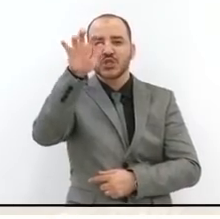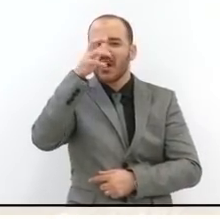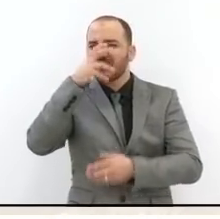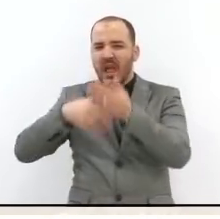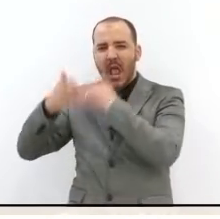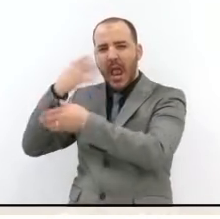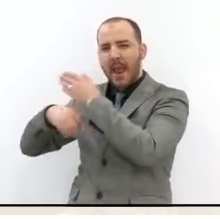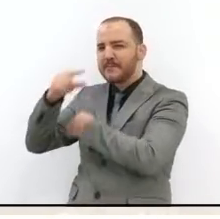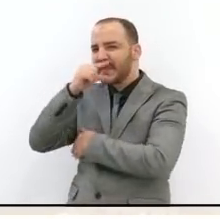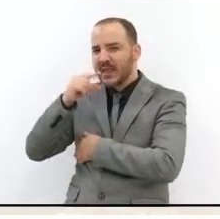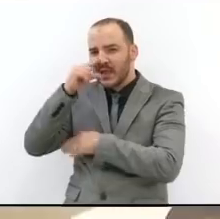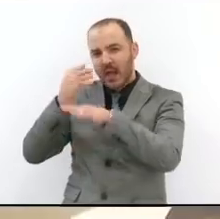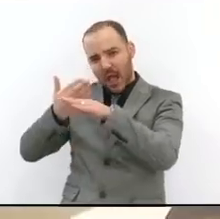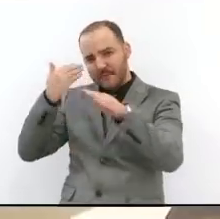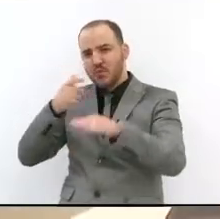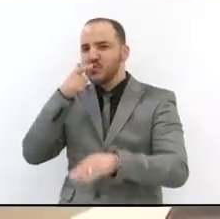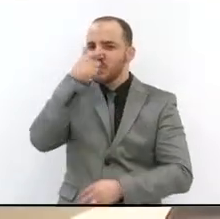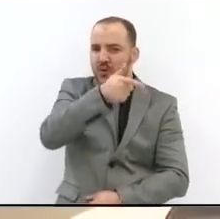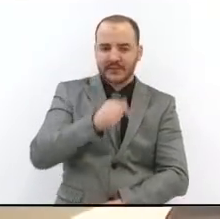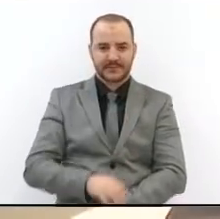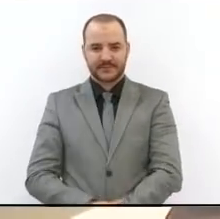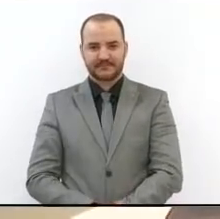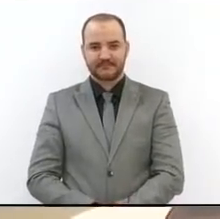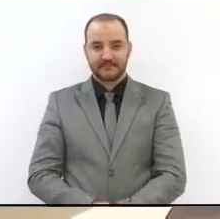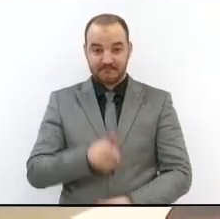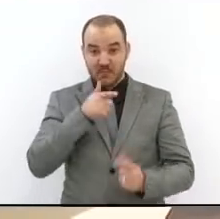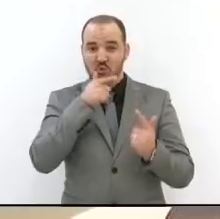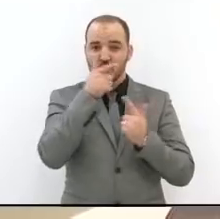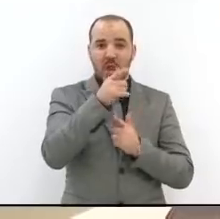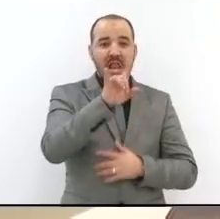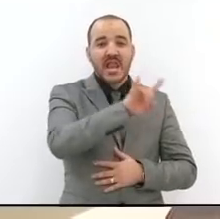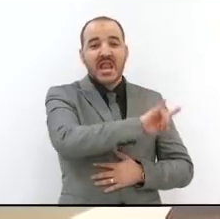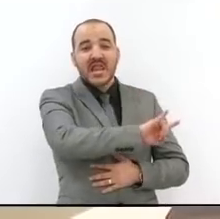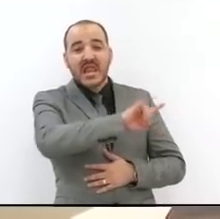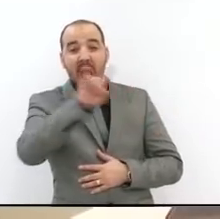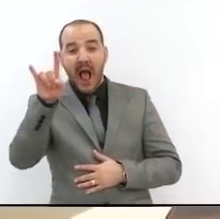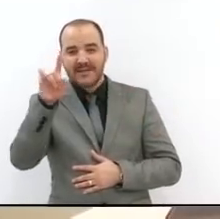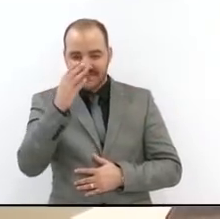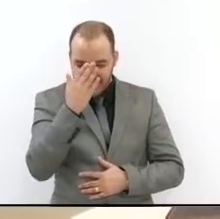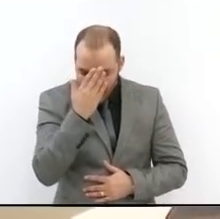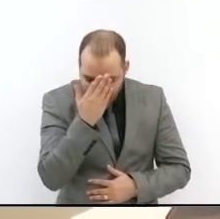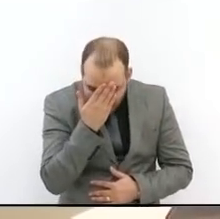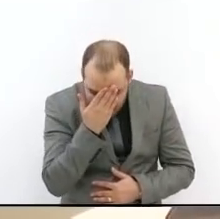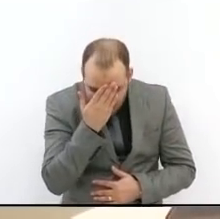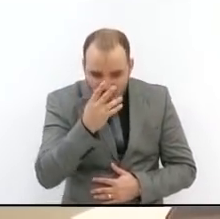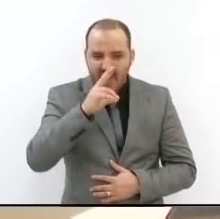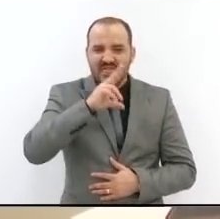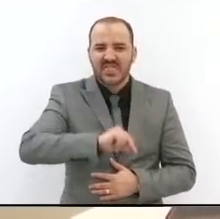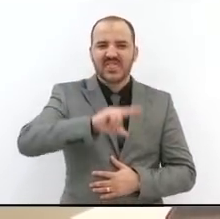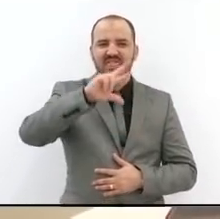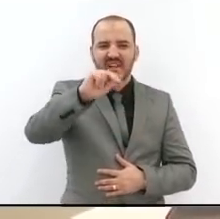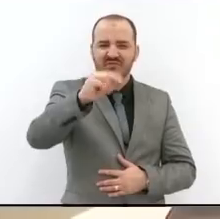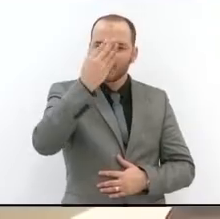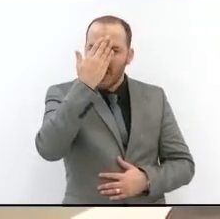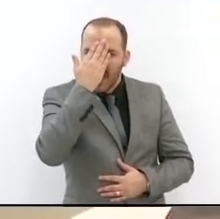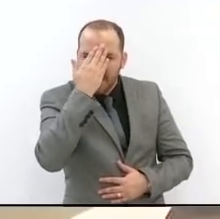ثم تأتي الآية التي تليها: لا أعبد ما تعبدون. وماذا تعني هذه الآية